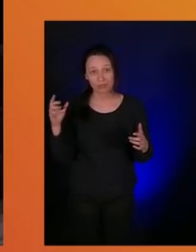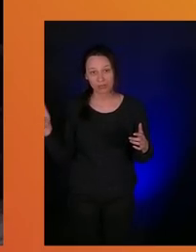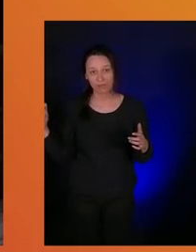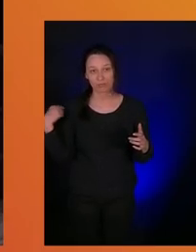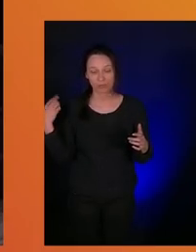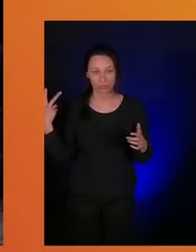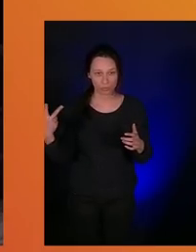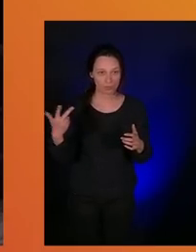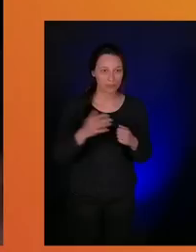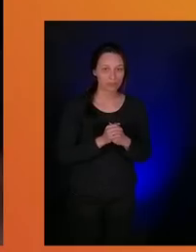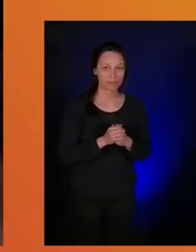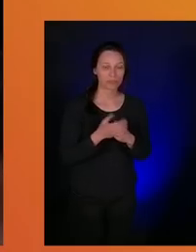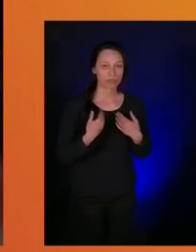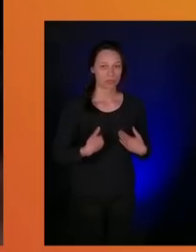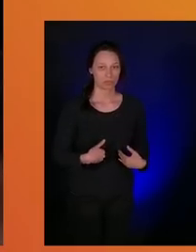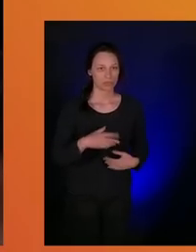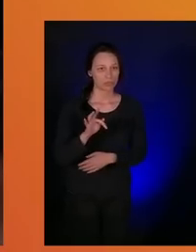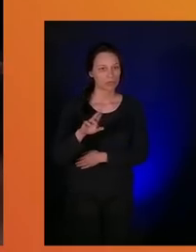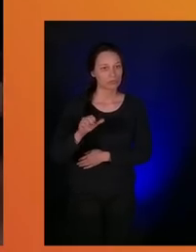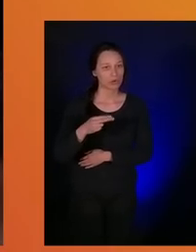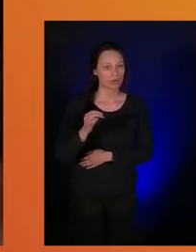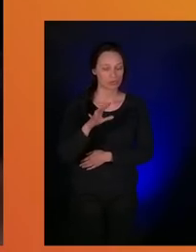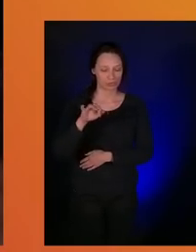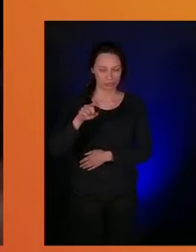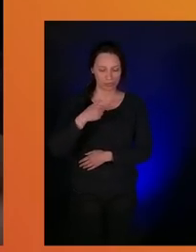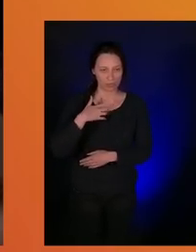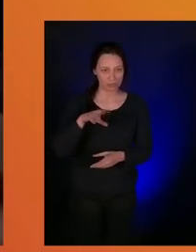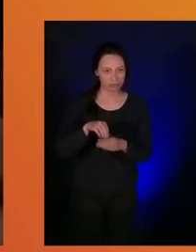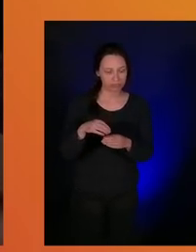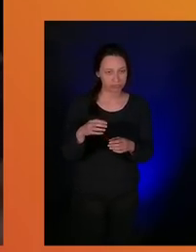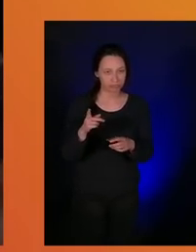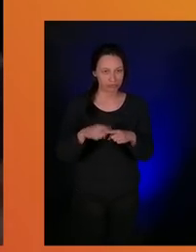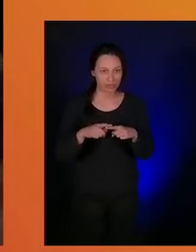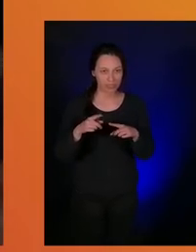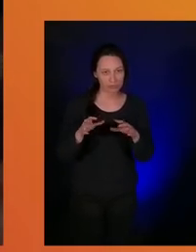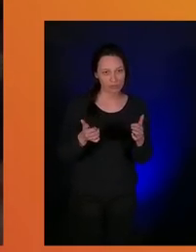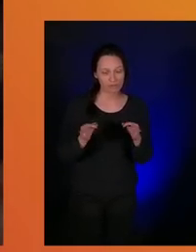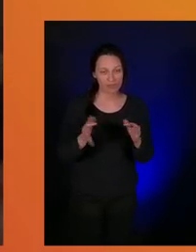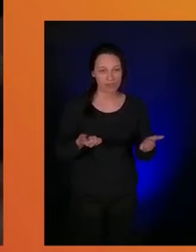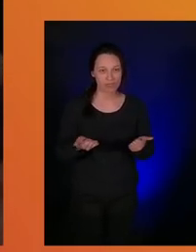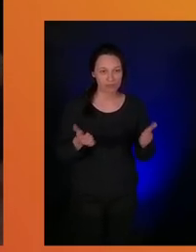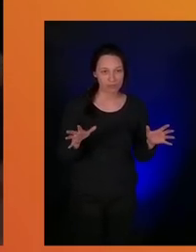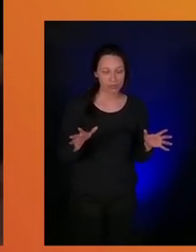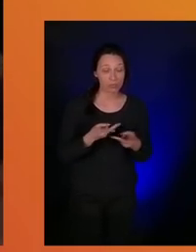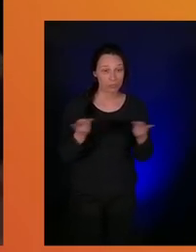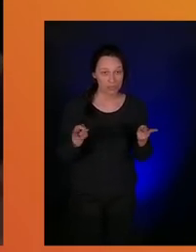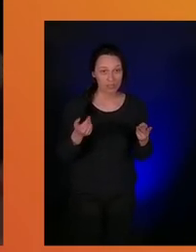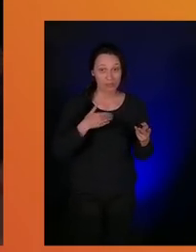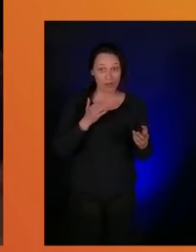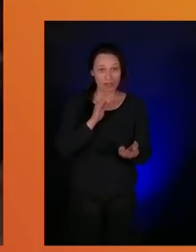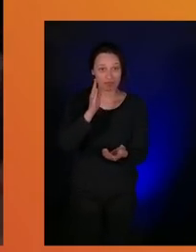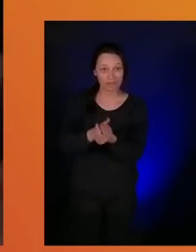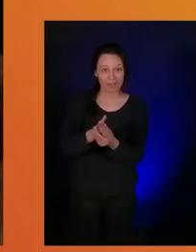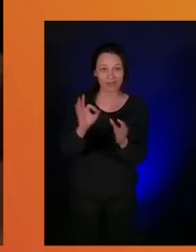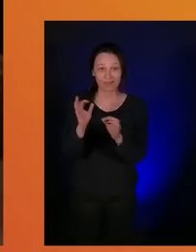François Livartowski de la Fédération des services publics. Je fais une intervention qui n'a pas un rapport en fait avec ce débat. Je